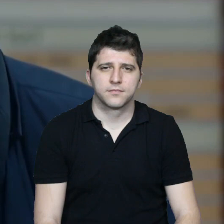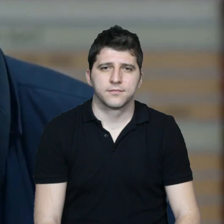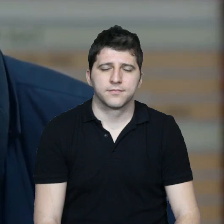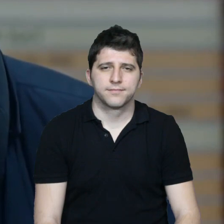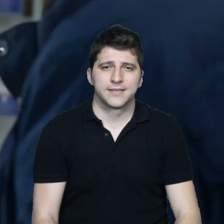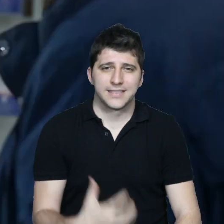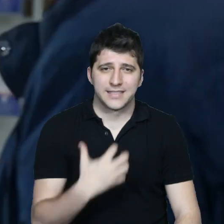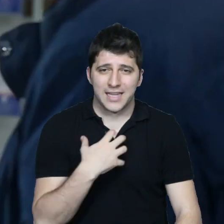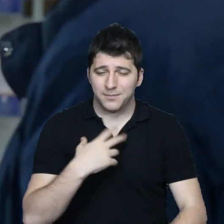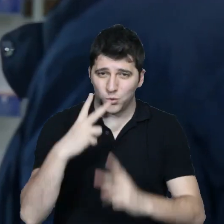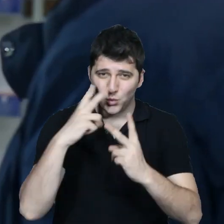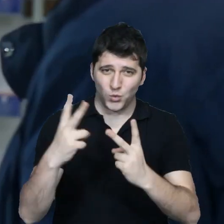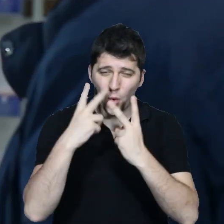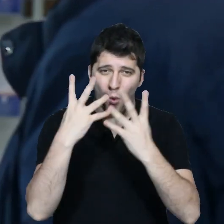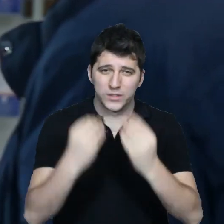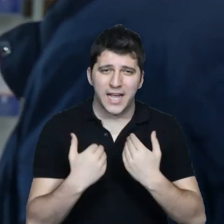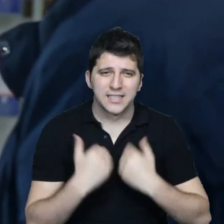Duyurabilseydim kendimi.